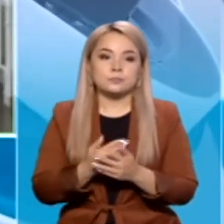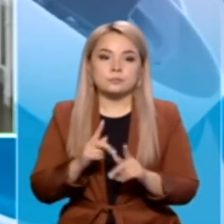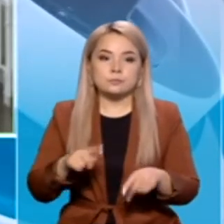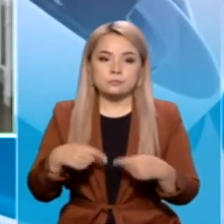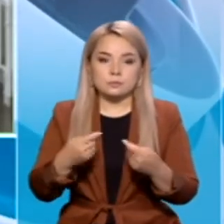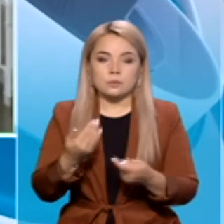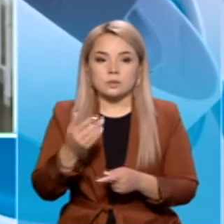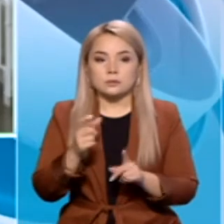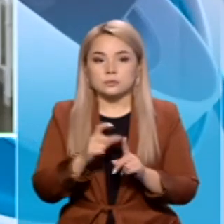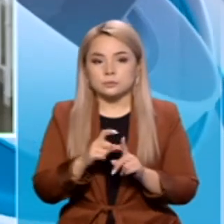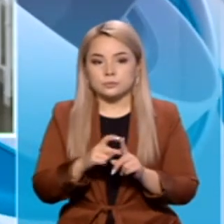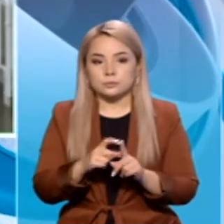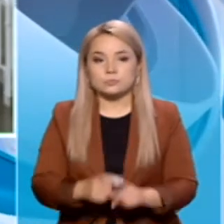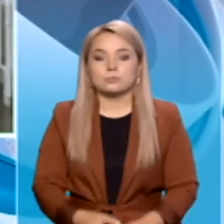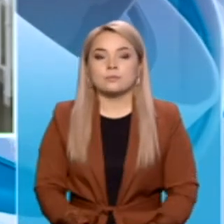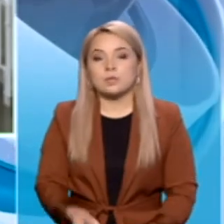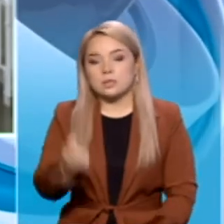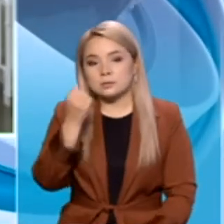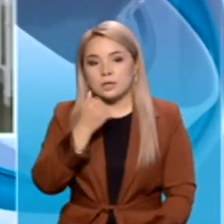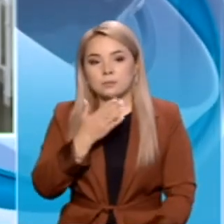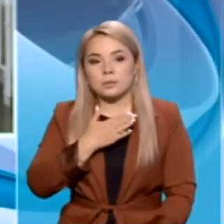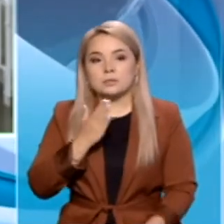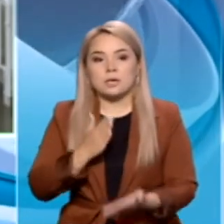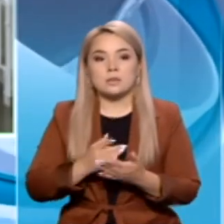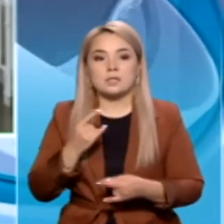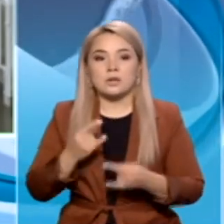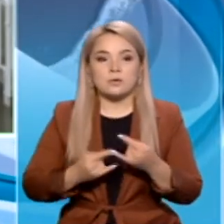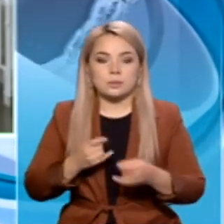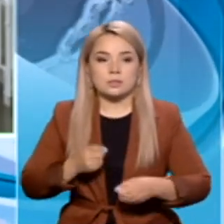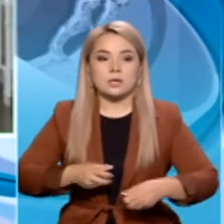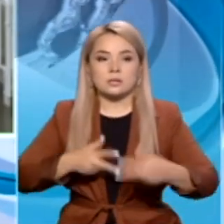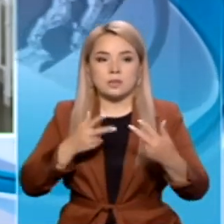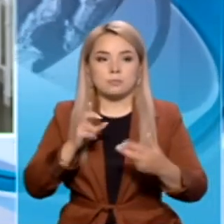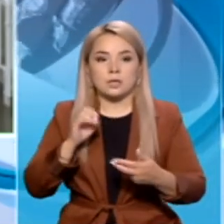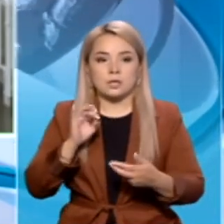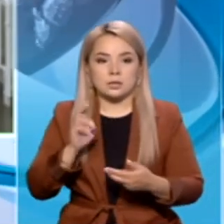сізде. Рахмет әріптес, студиямен тікелей байланысқа шыққан Берік Көшербай.